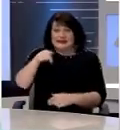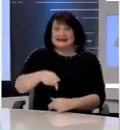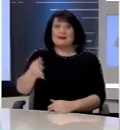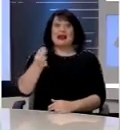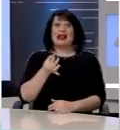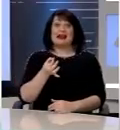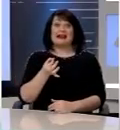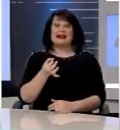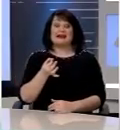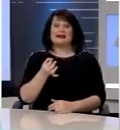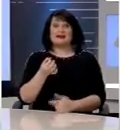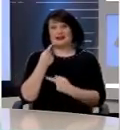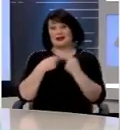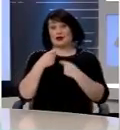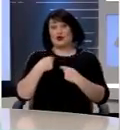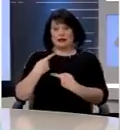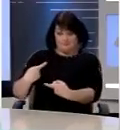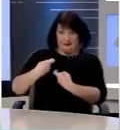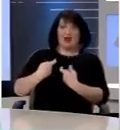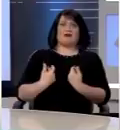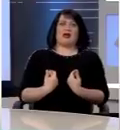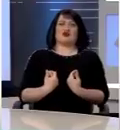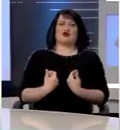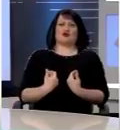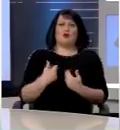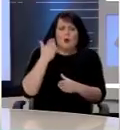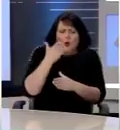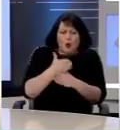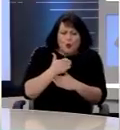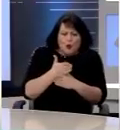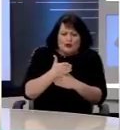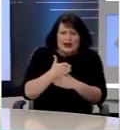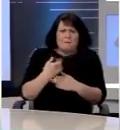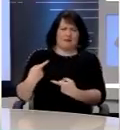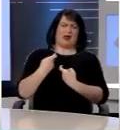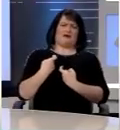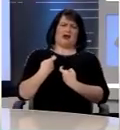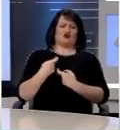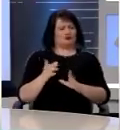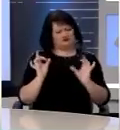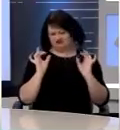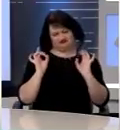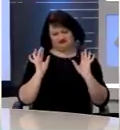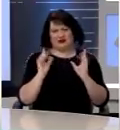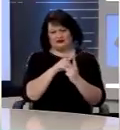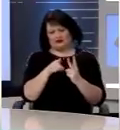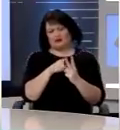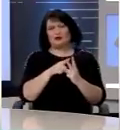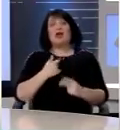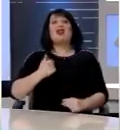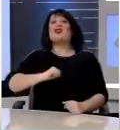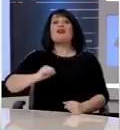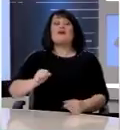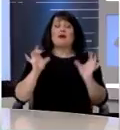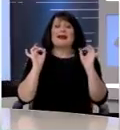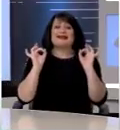λέγανε ότι τάχα μου εκβιάζομαι. Ούτε κρύβομαι, ούτε εκβιάζομαι, κύριε Μητσοτάκη. Γιατί δεν έχω να φοβηθώ